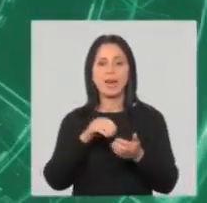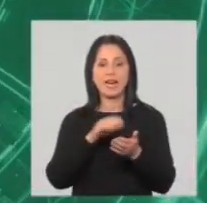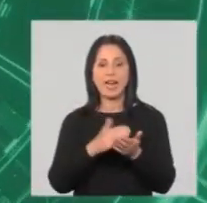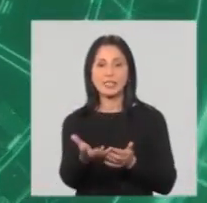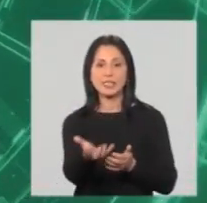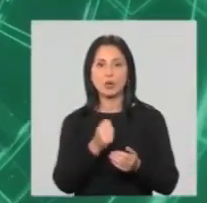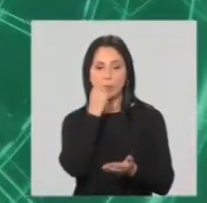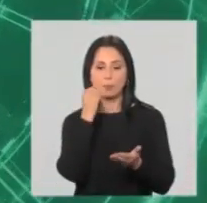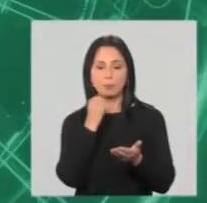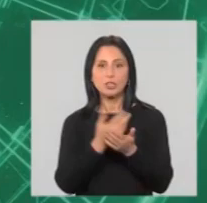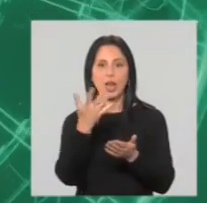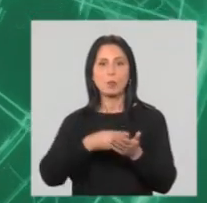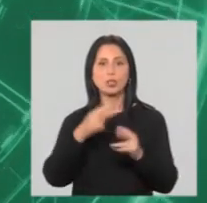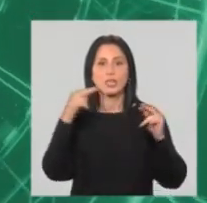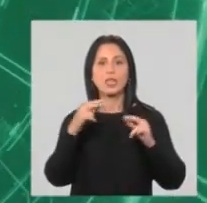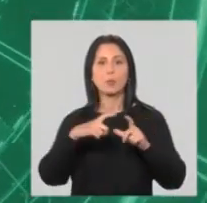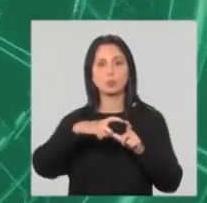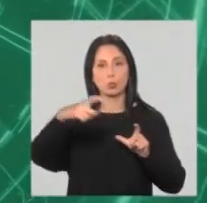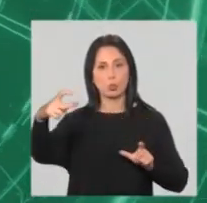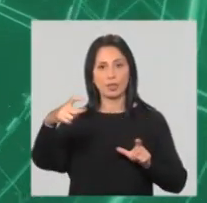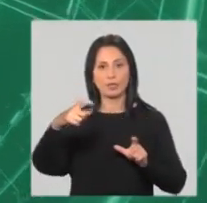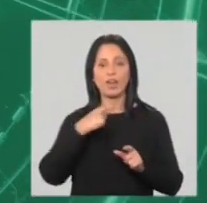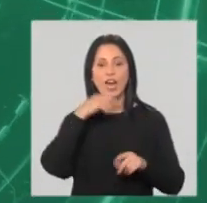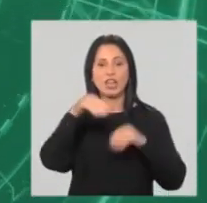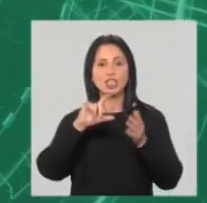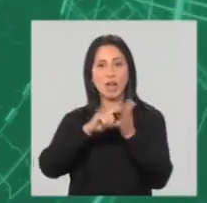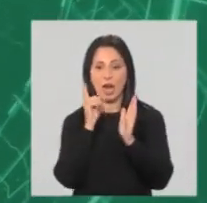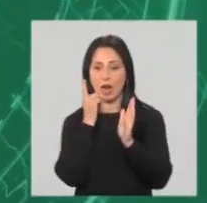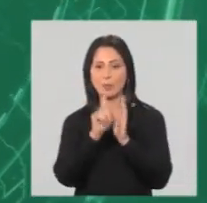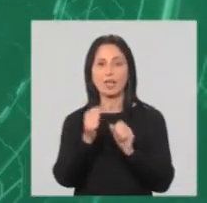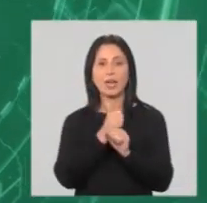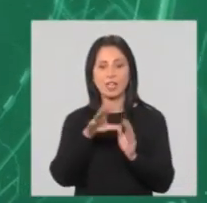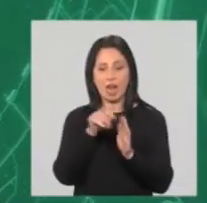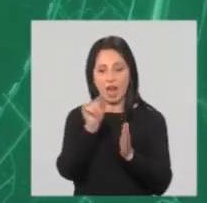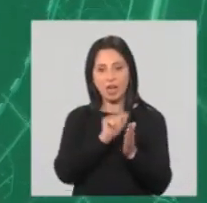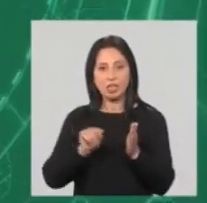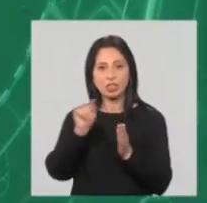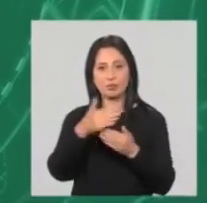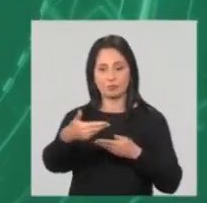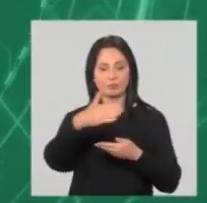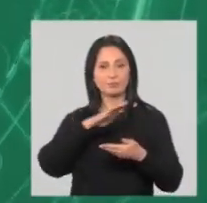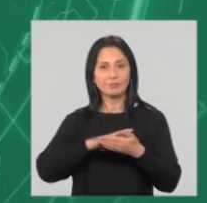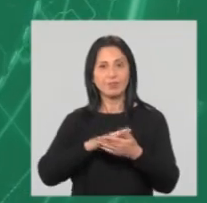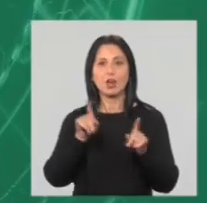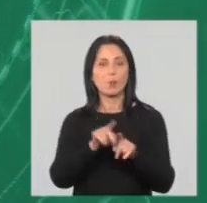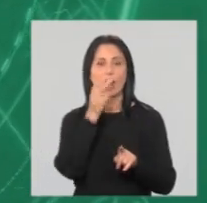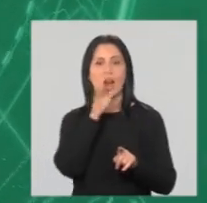alın. Səsvermə kabinəsində seçiminizi edin və bülleteni elə qatlayın ki, kimə səs verdiyiniz